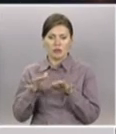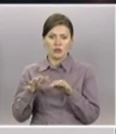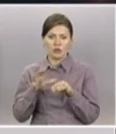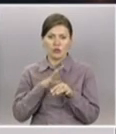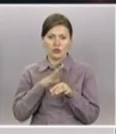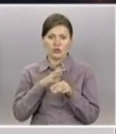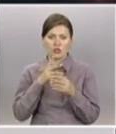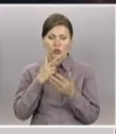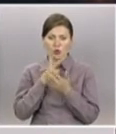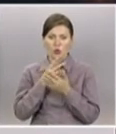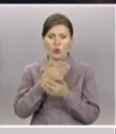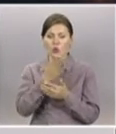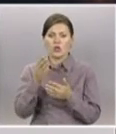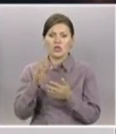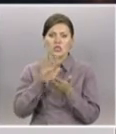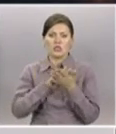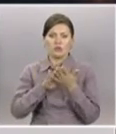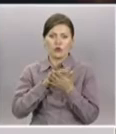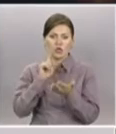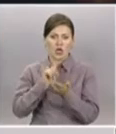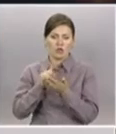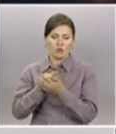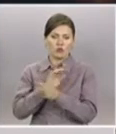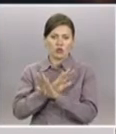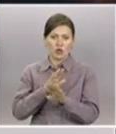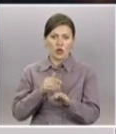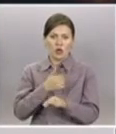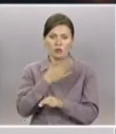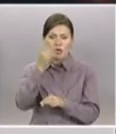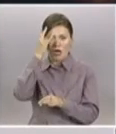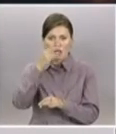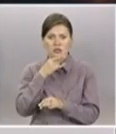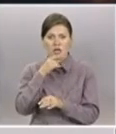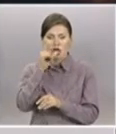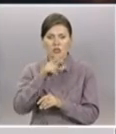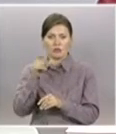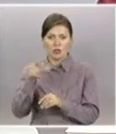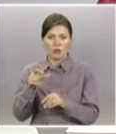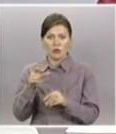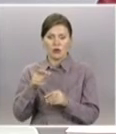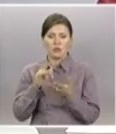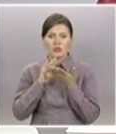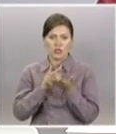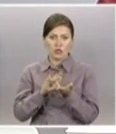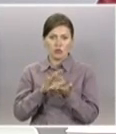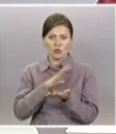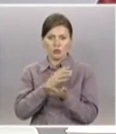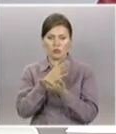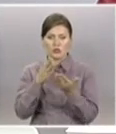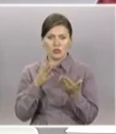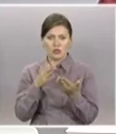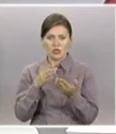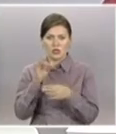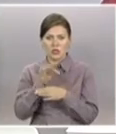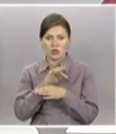Іс-әрекет болсын. Оларға мысалы ешкім тыйым салып отқан жоқ. Біздің Қазақстан азаматтарына миссионер болуға. Біздің ханафи